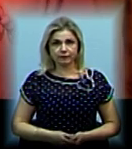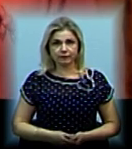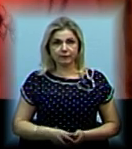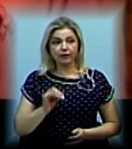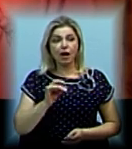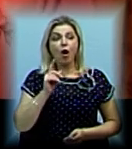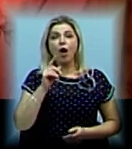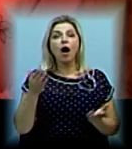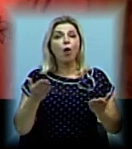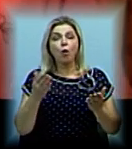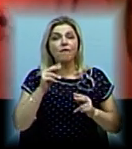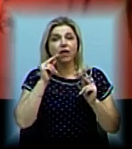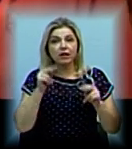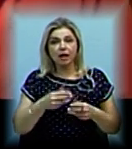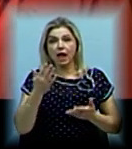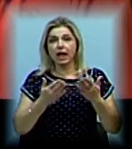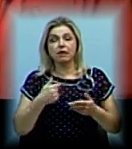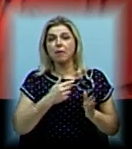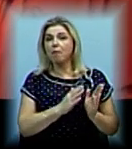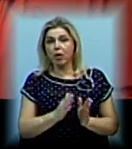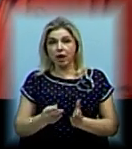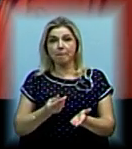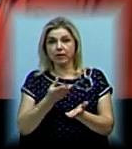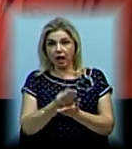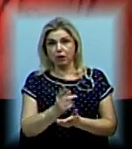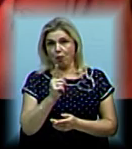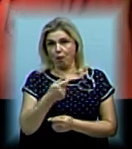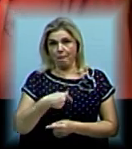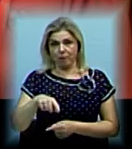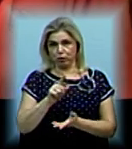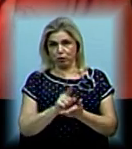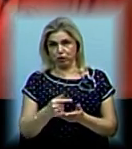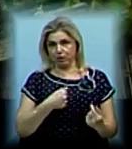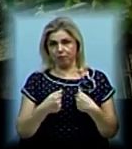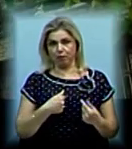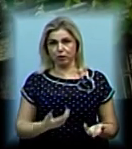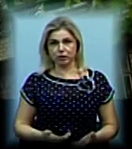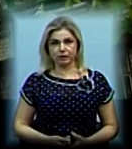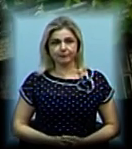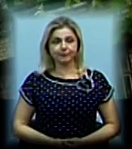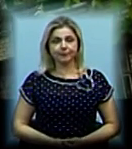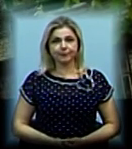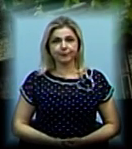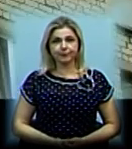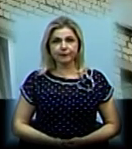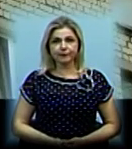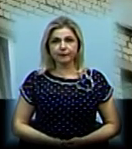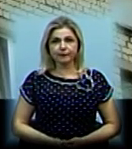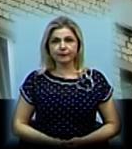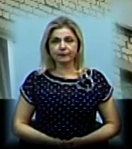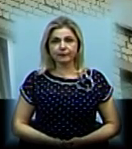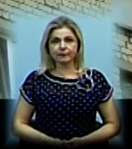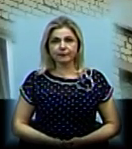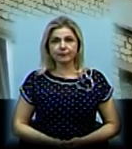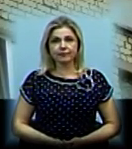по какой вине, если исправно платим, если, почему мы должны быть заложниками? Володимир Степанов, Андрій Заворотній, телевізійні